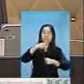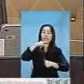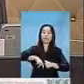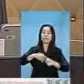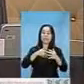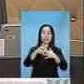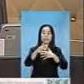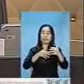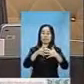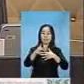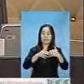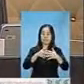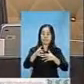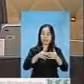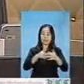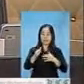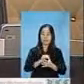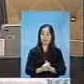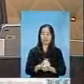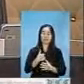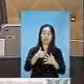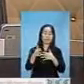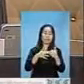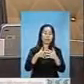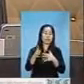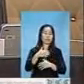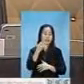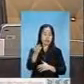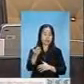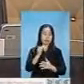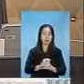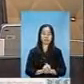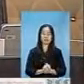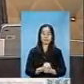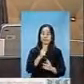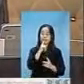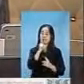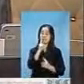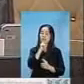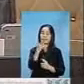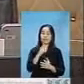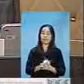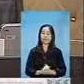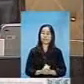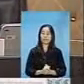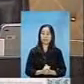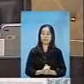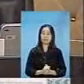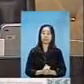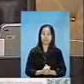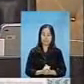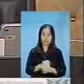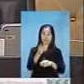ยเข้าใจนะครับเคยต่อยมวยอาชีพมาหลายครั้งนะครับเชิญท่านณัฐวุฒิต่อครับไม่เป็นไรครับ ท่านประธานครับท่านเดินด